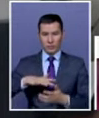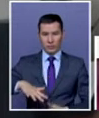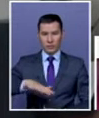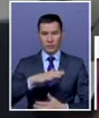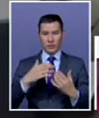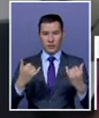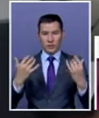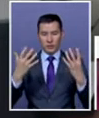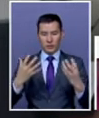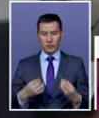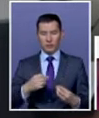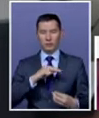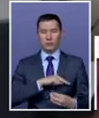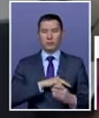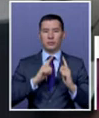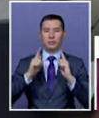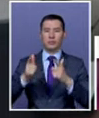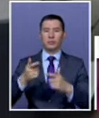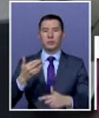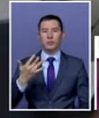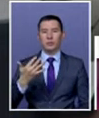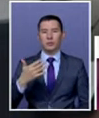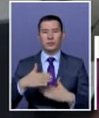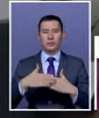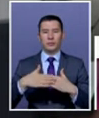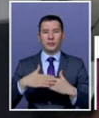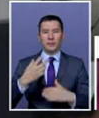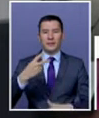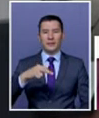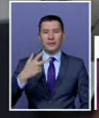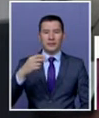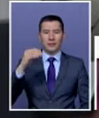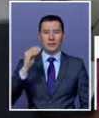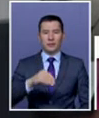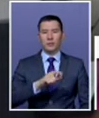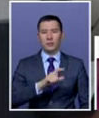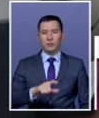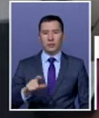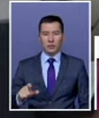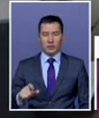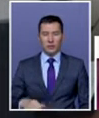сегодняшний день уже трудоустроено более 23 тысяч человек.